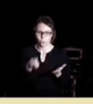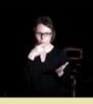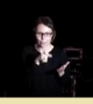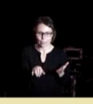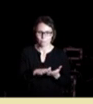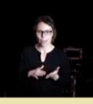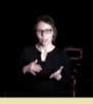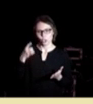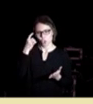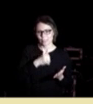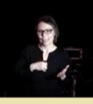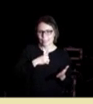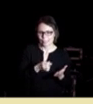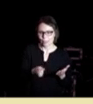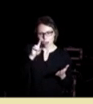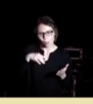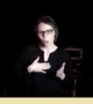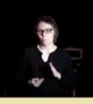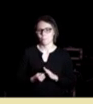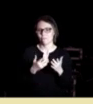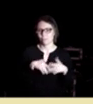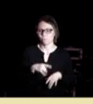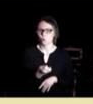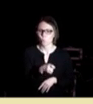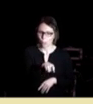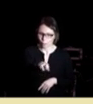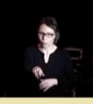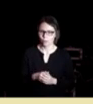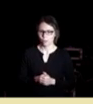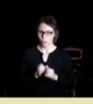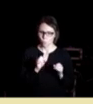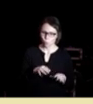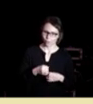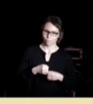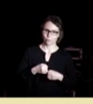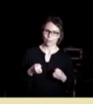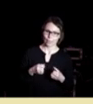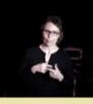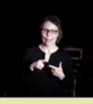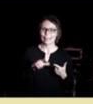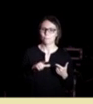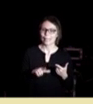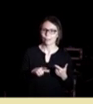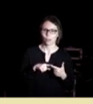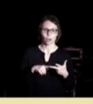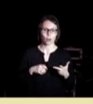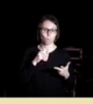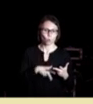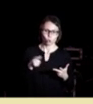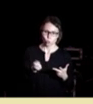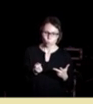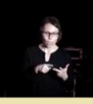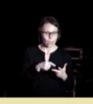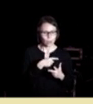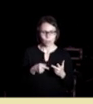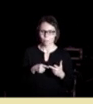mennesker med psykiske lidelser, kan ha bivirkninger for noen. Det påvirker vekt, lipider, blodsukker,